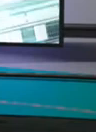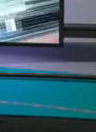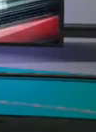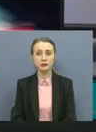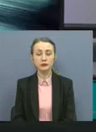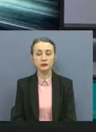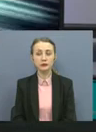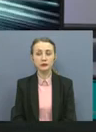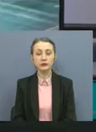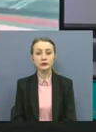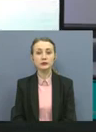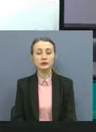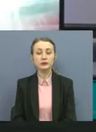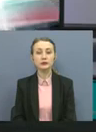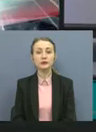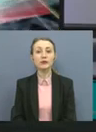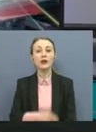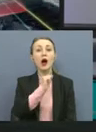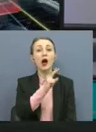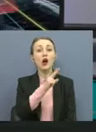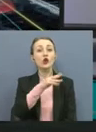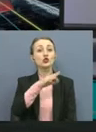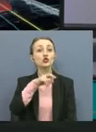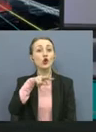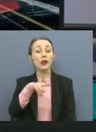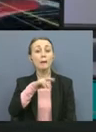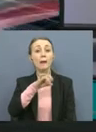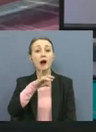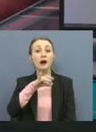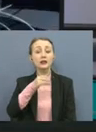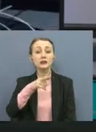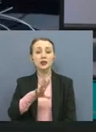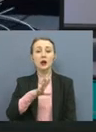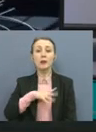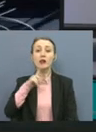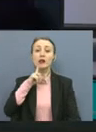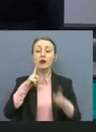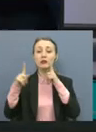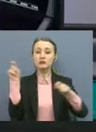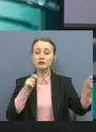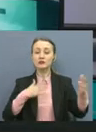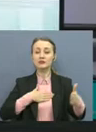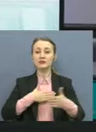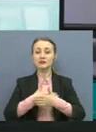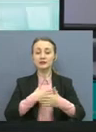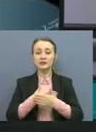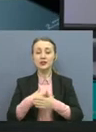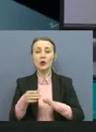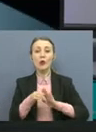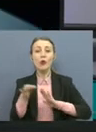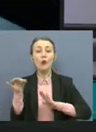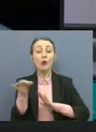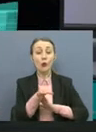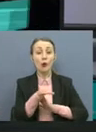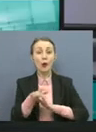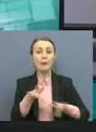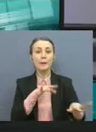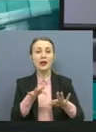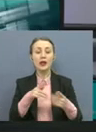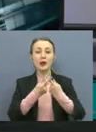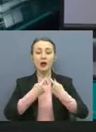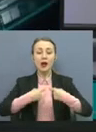Облыс орталығында Ақжол демократиялық партиясының активтері өңірдің кәсіпкерлері мен қоғам белсенділері арасында конференция өткізді. Шара